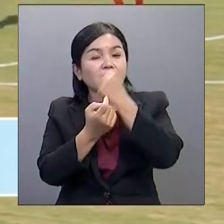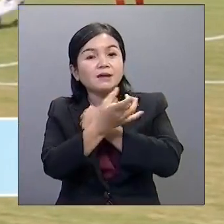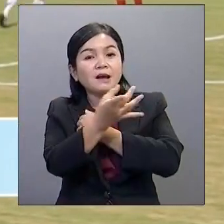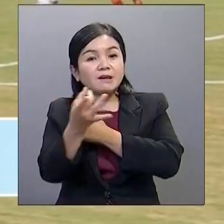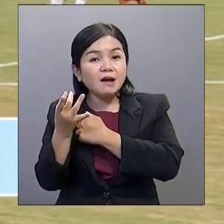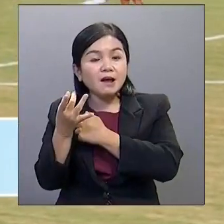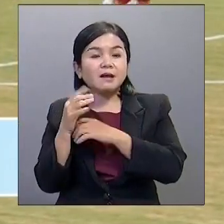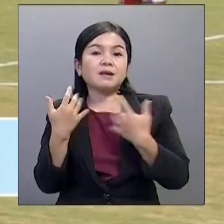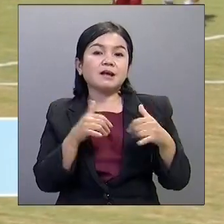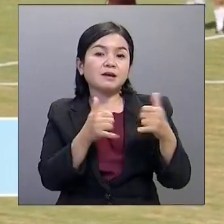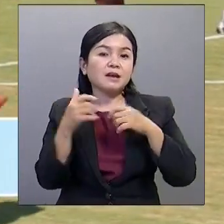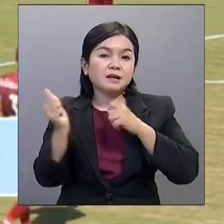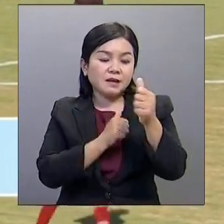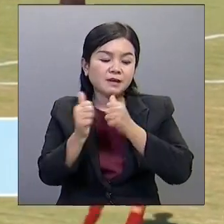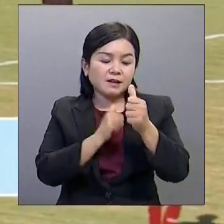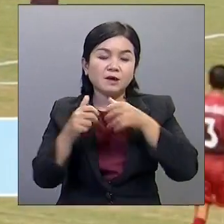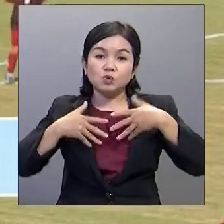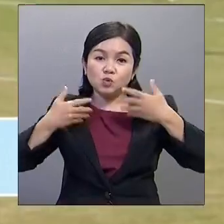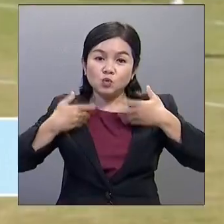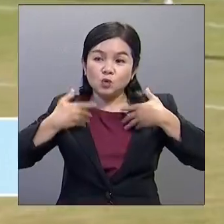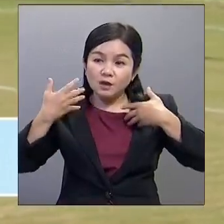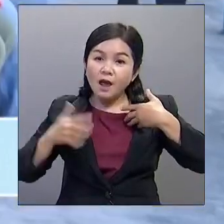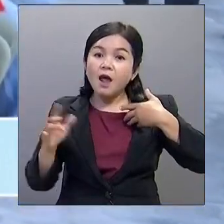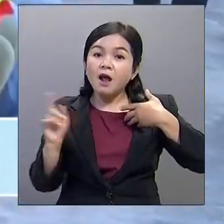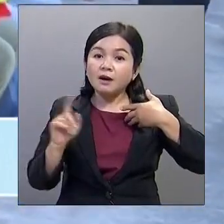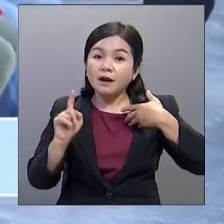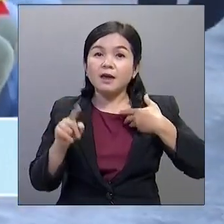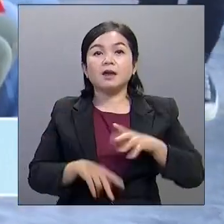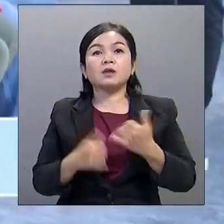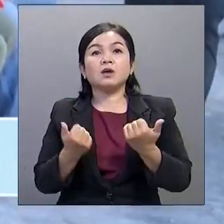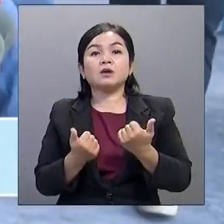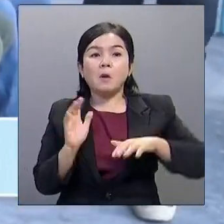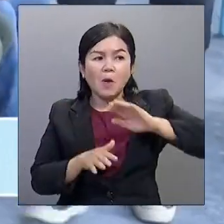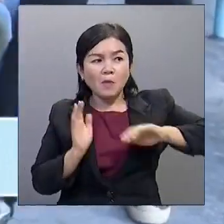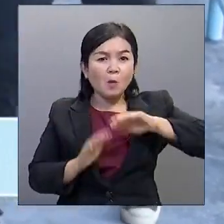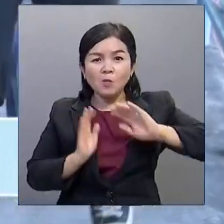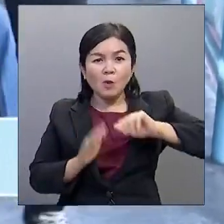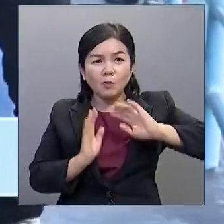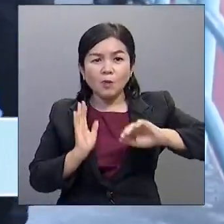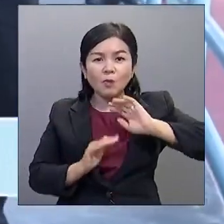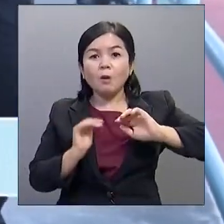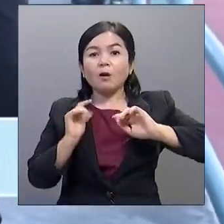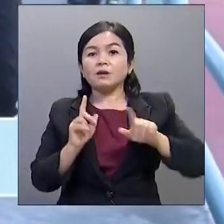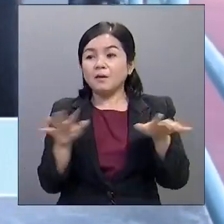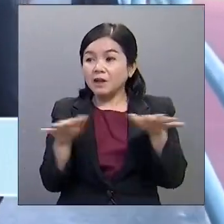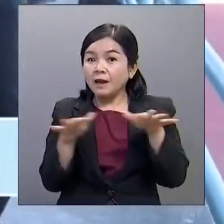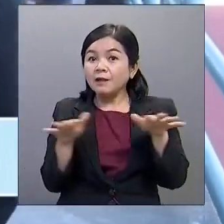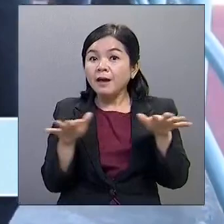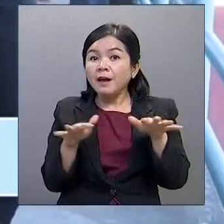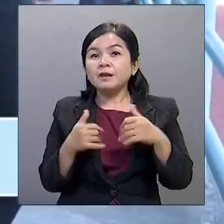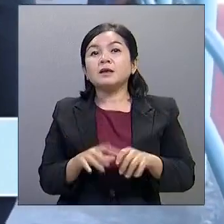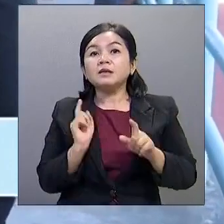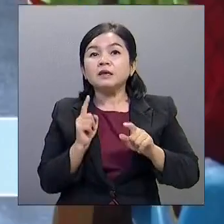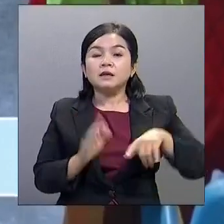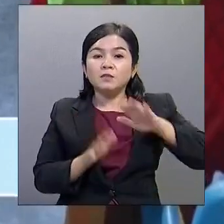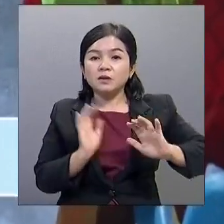อกจากเกมการแข่งขันในสนามที่สนุกแล้วเนี่ยบรรยากาศข้างๆของกลองเชียร์นี่ค่ะคือปกติกลองที่เขา